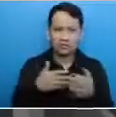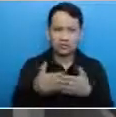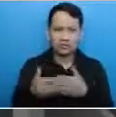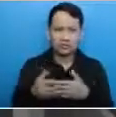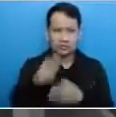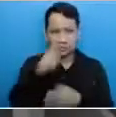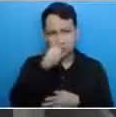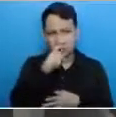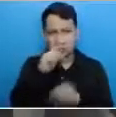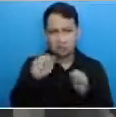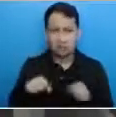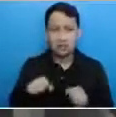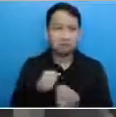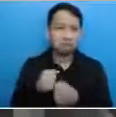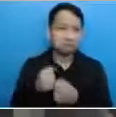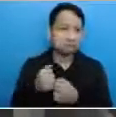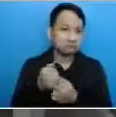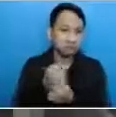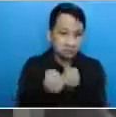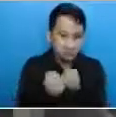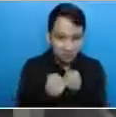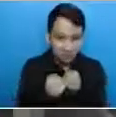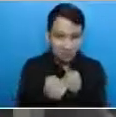and shine sa inyo.